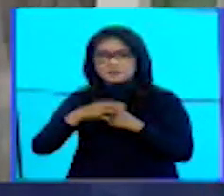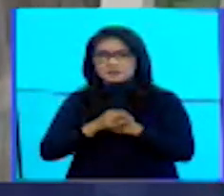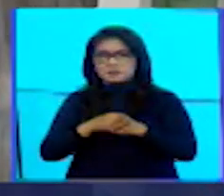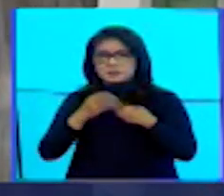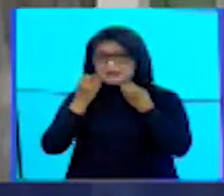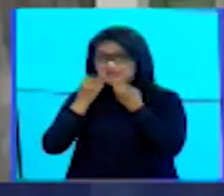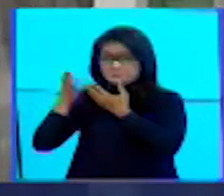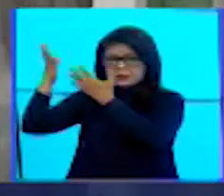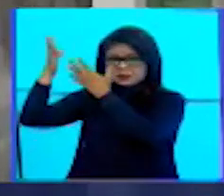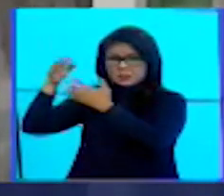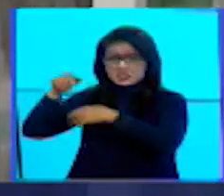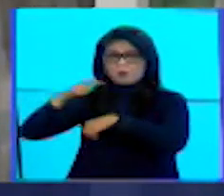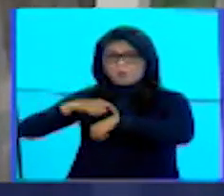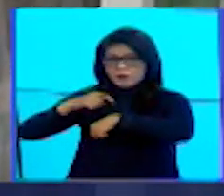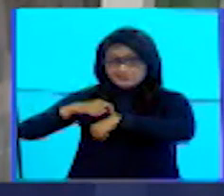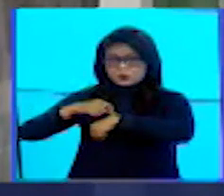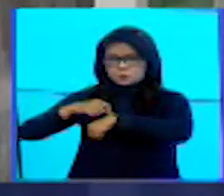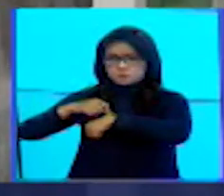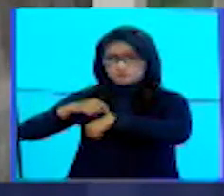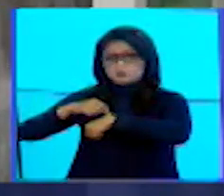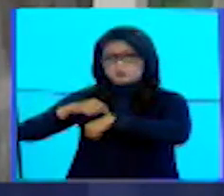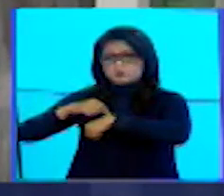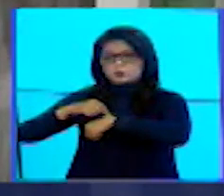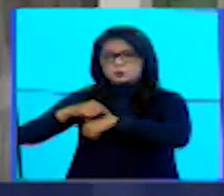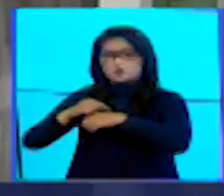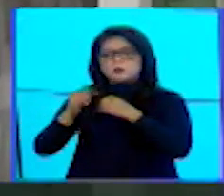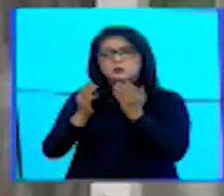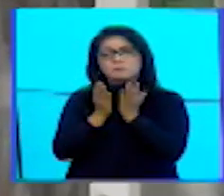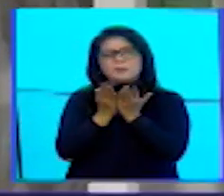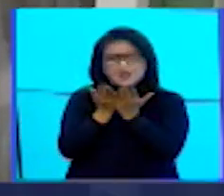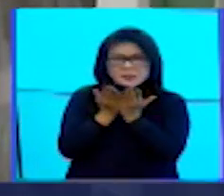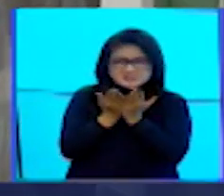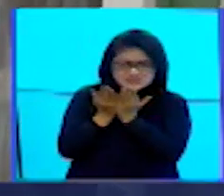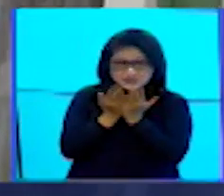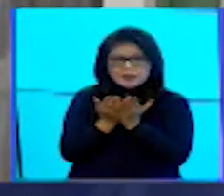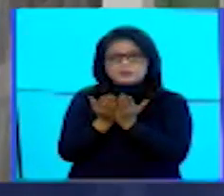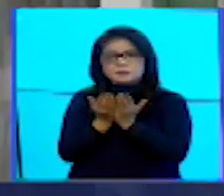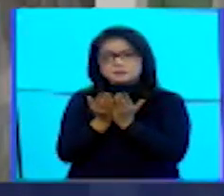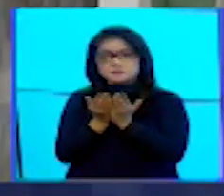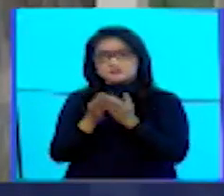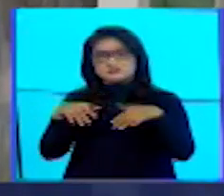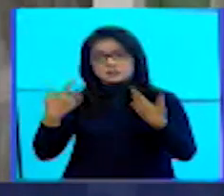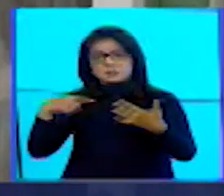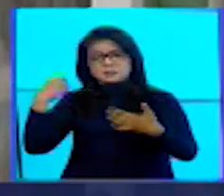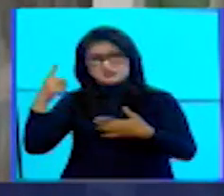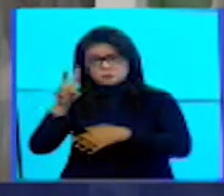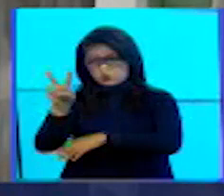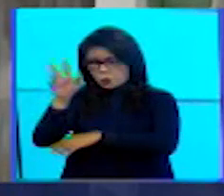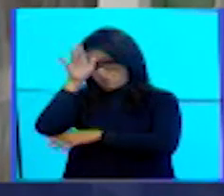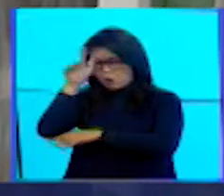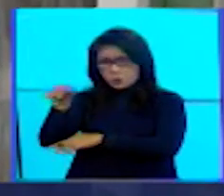mengisi azan, mengasih puji-pujian atau sholawatan yang orang tua itu. Jadi mungkin